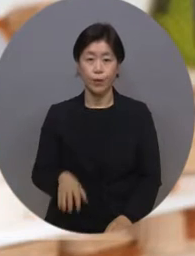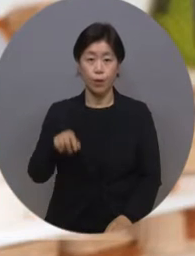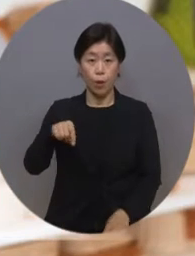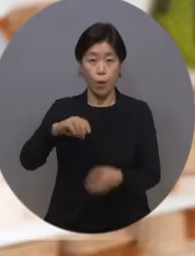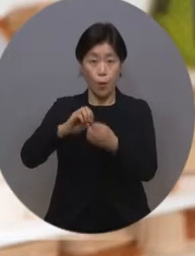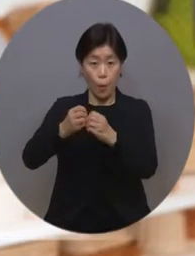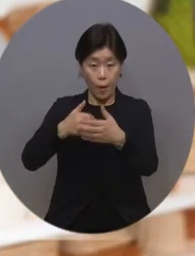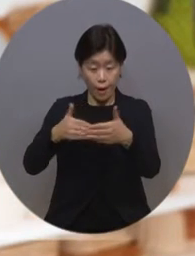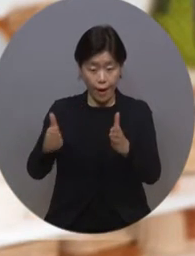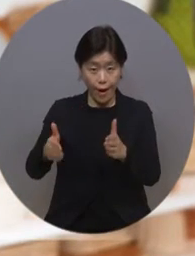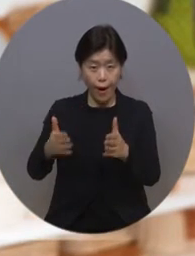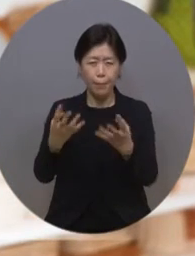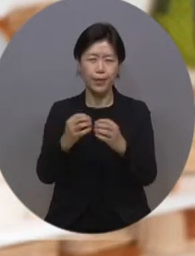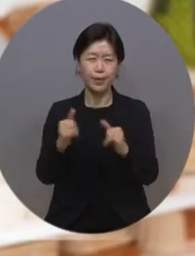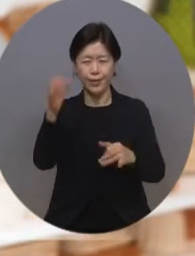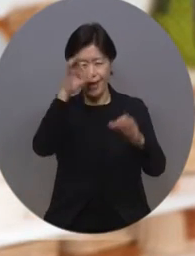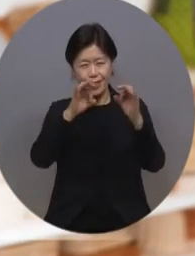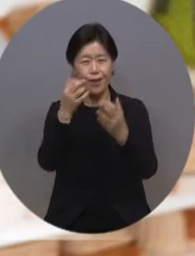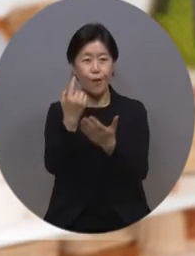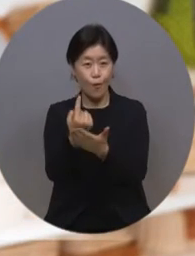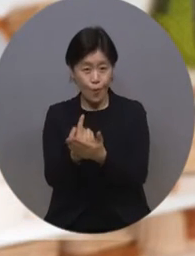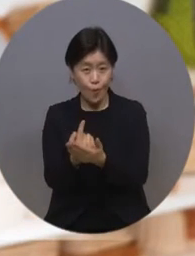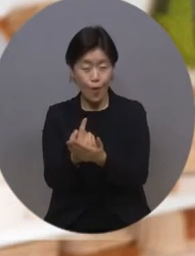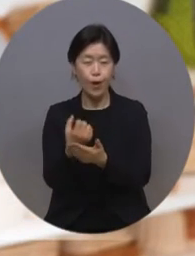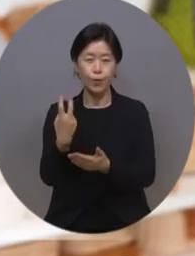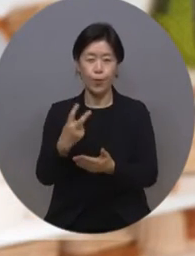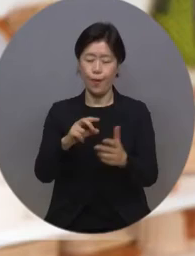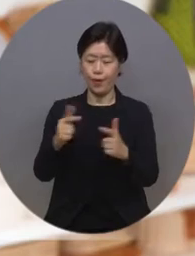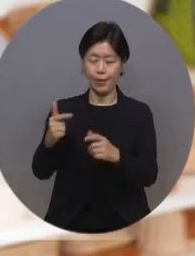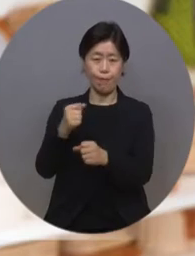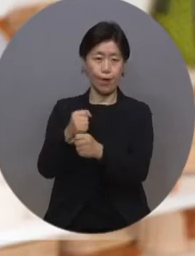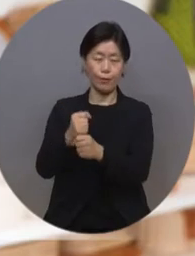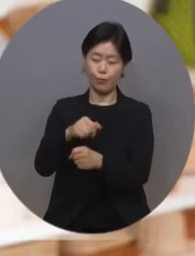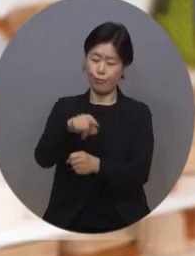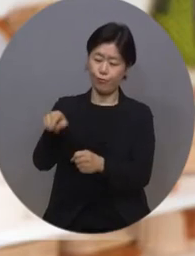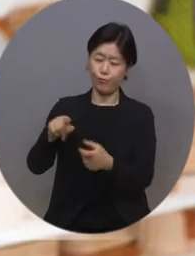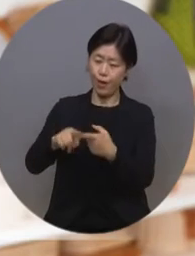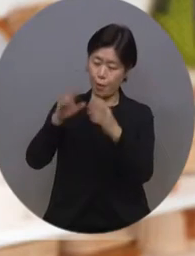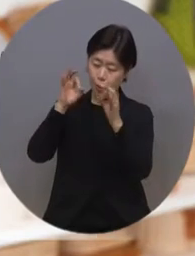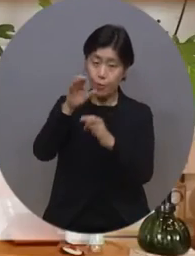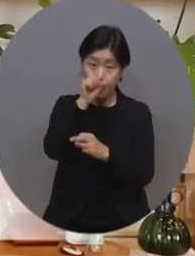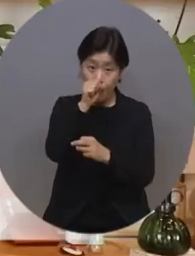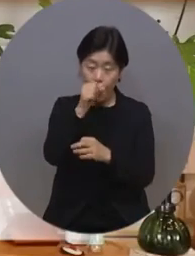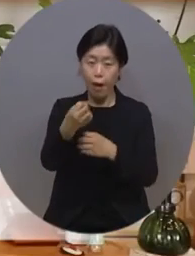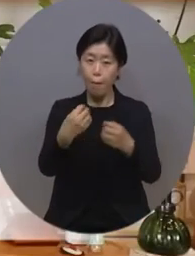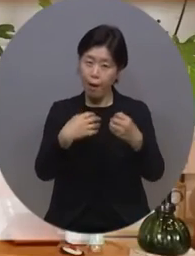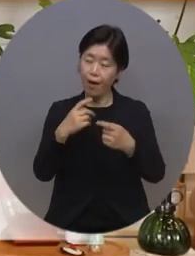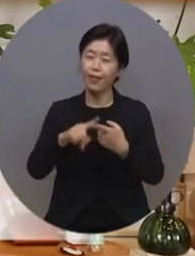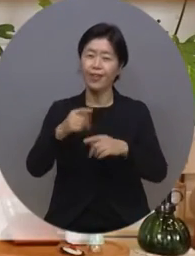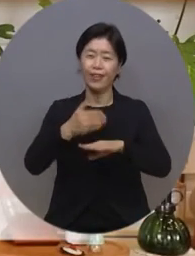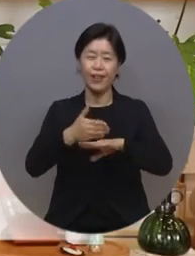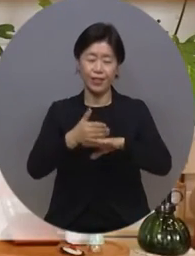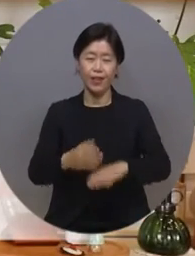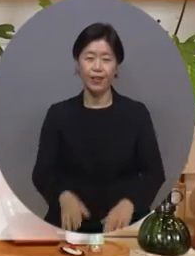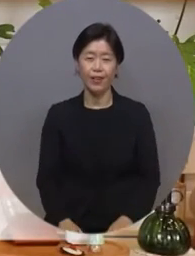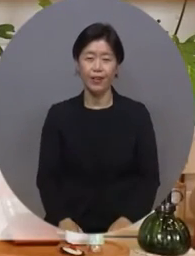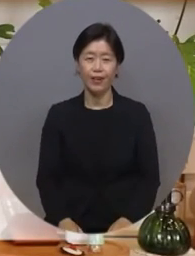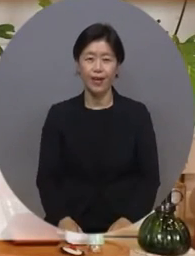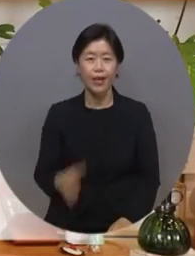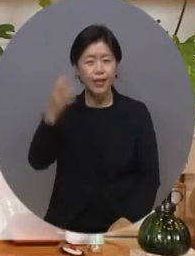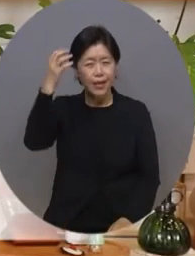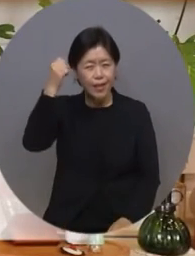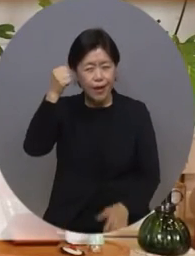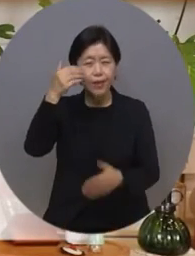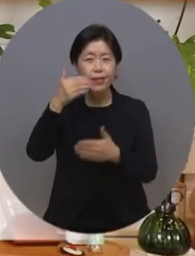공방을 많은 사람들이 찾아주시고 또 저희의 제품을 많이 사랑해 주셔서 너무 감사하게 생각하고 있고요. 그냥 스치는 인연이 아니고 기억에